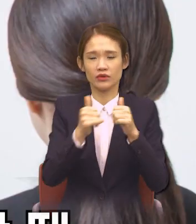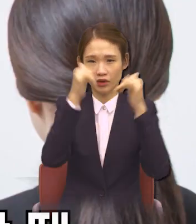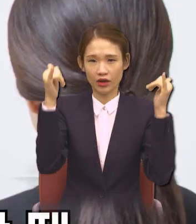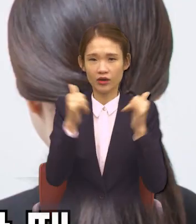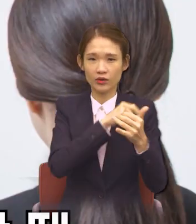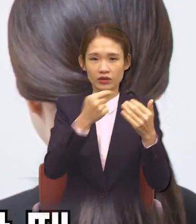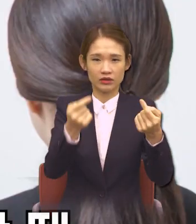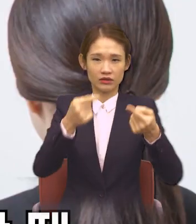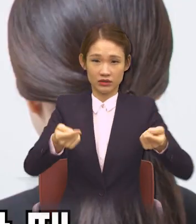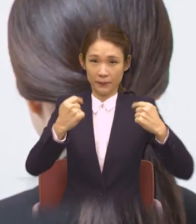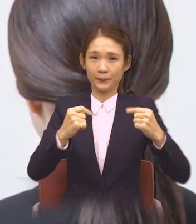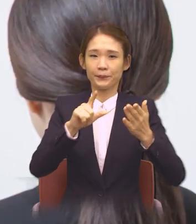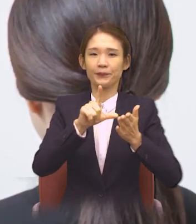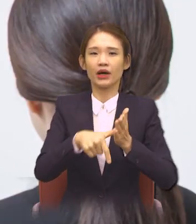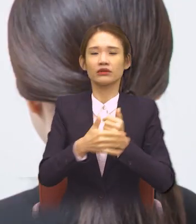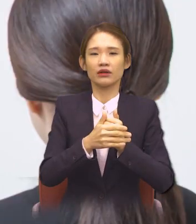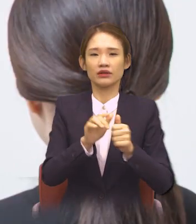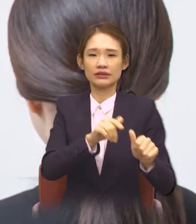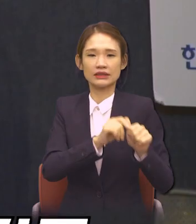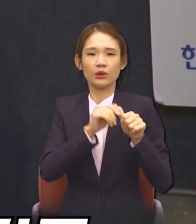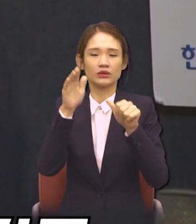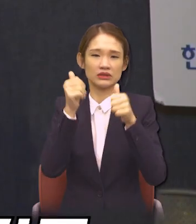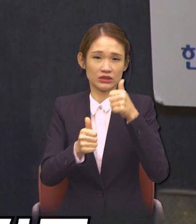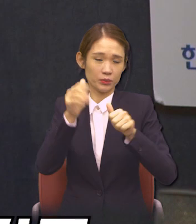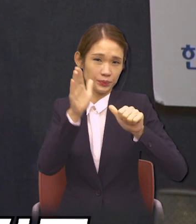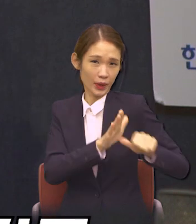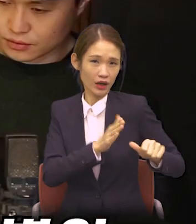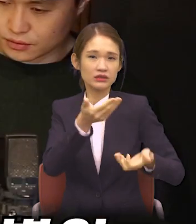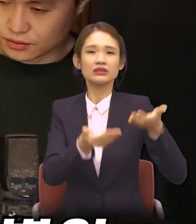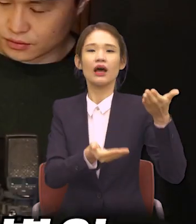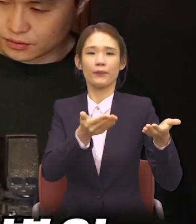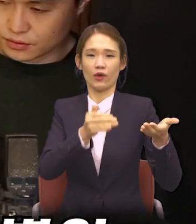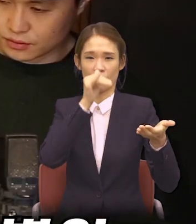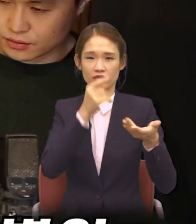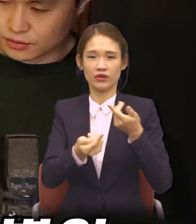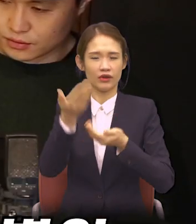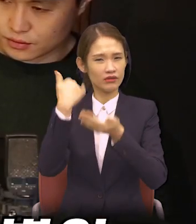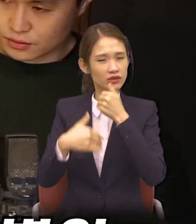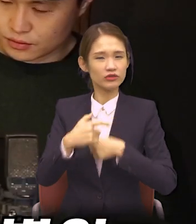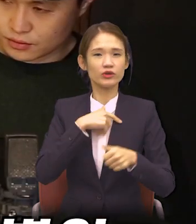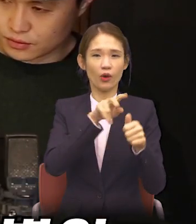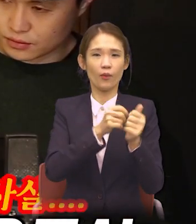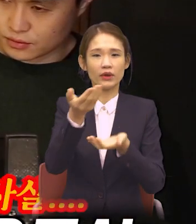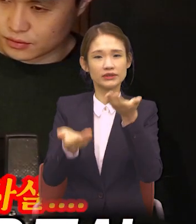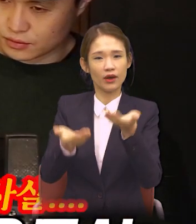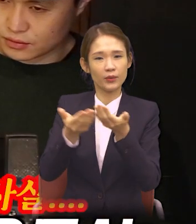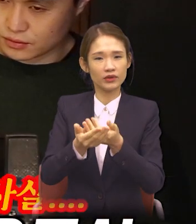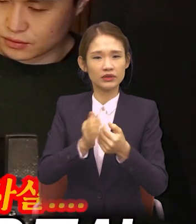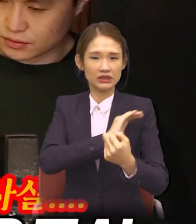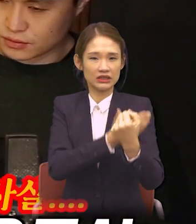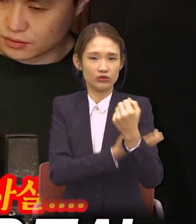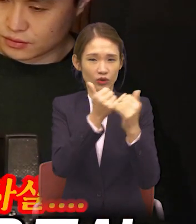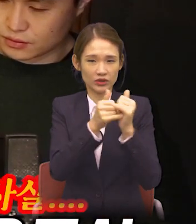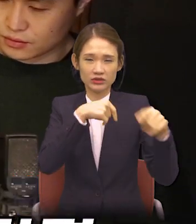우리 회사 들어오려고 그럴 때 채용 시험에서 탈락을 시켰다. 이러면 이제 차별이 되는 거죠. 이전 시대에서의 혐오와 차별이